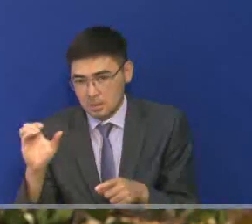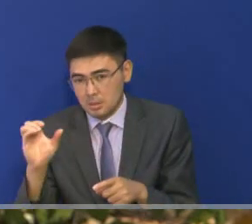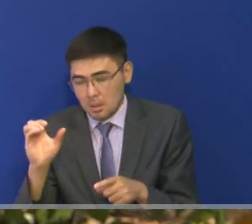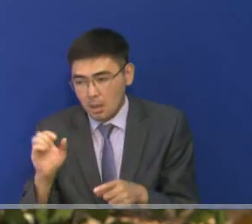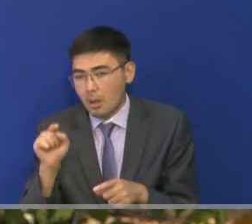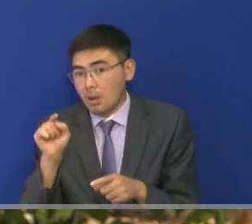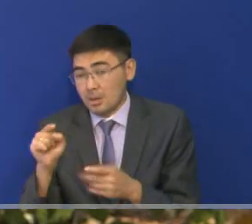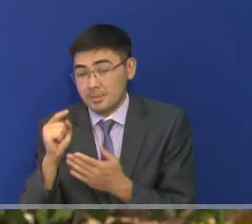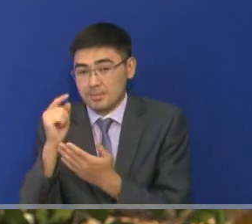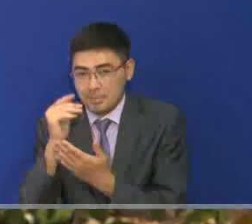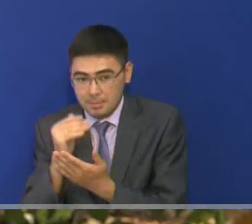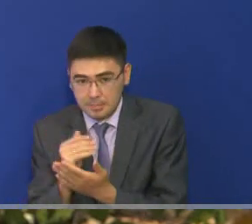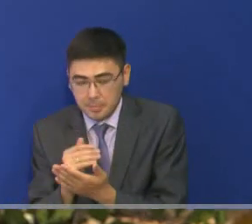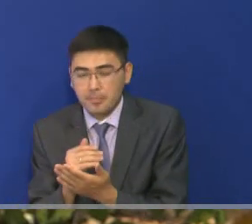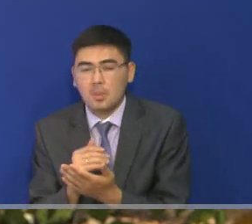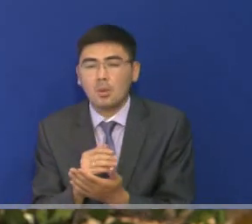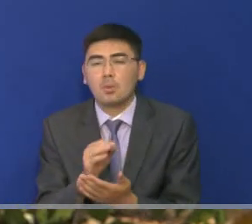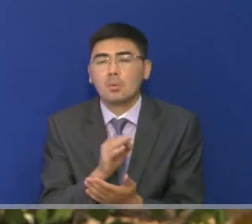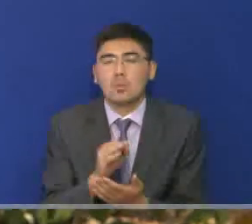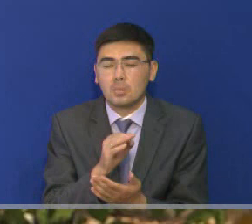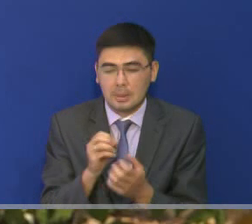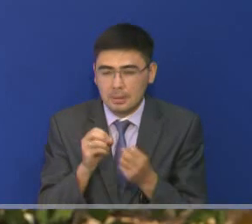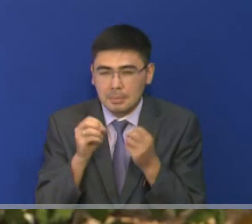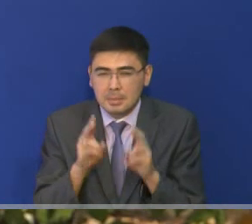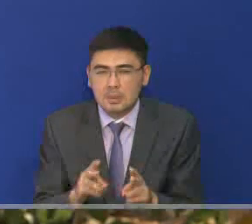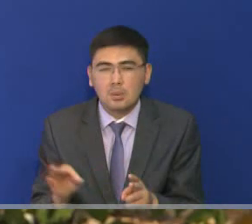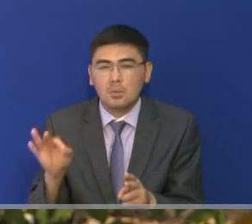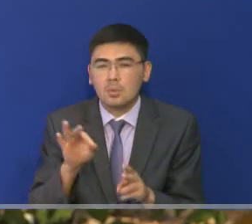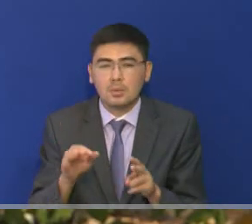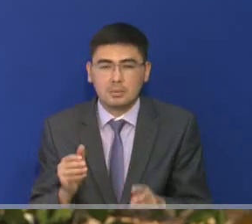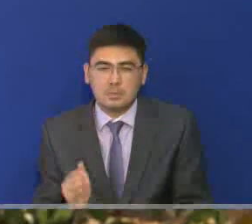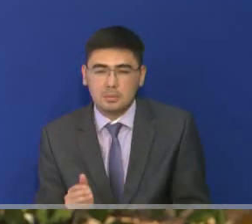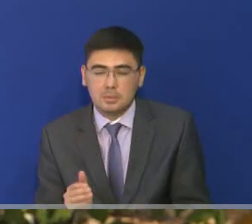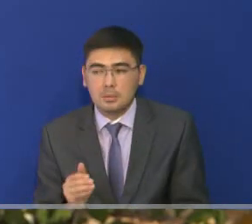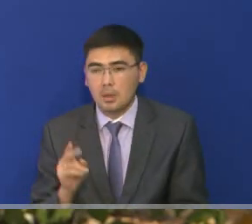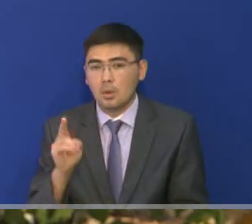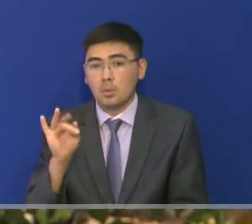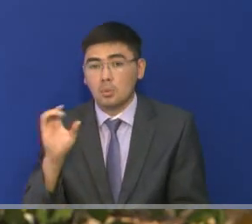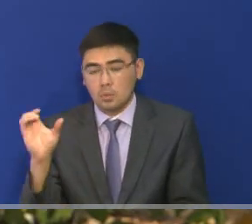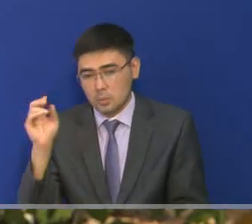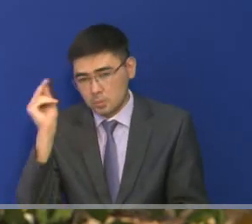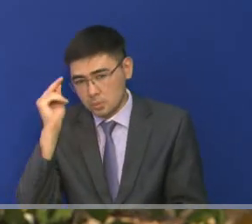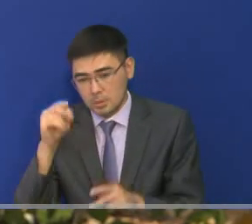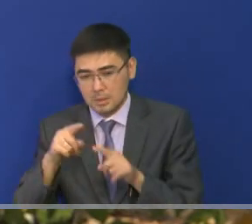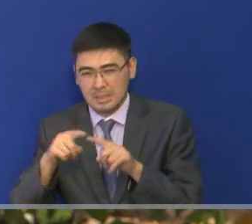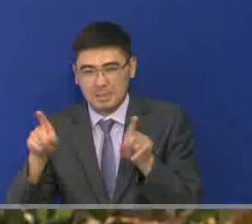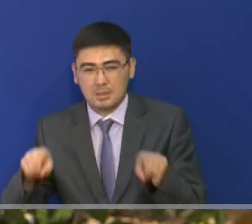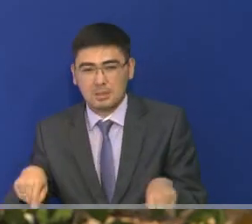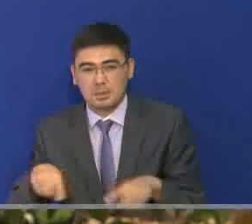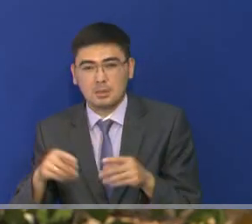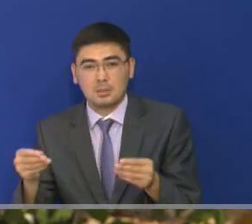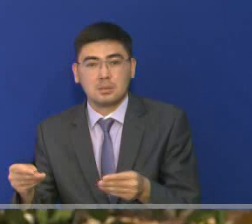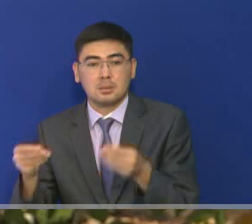жобасы бойынша кәсіпкерлік негіздері деп аталатын курсты бітіріп, сертификат алғаннан кейін жаңағы өздерінің